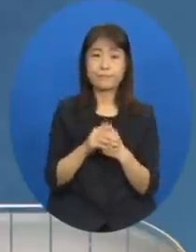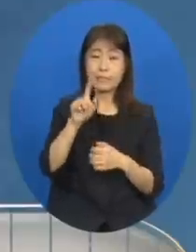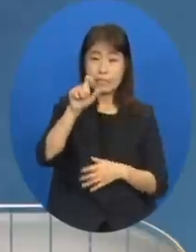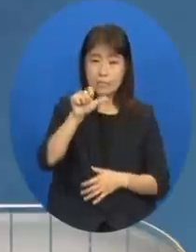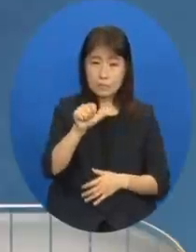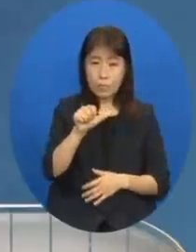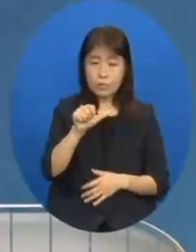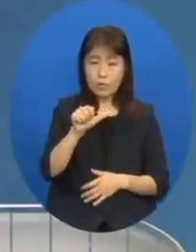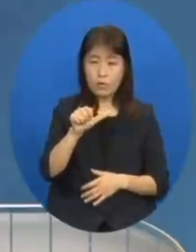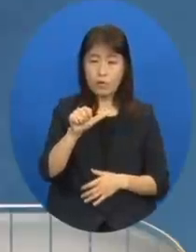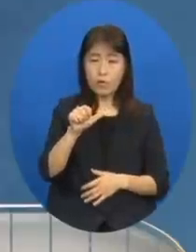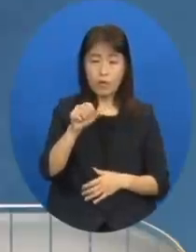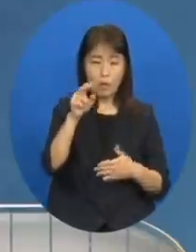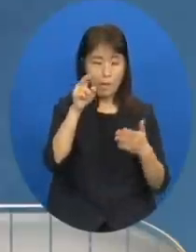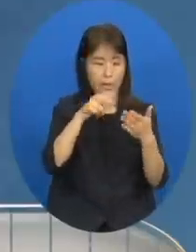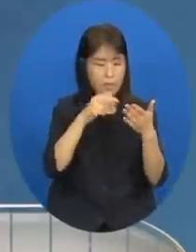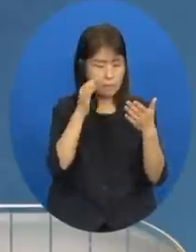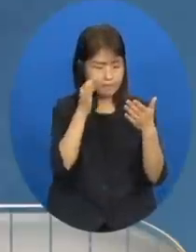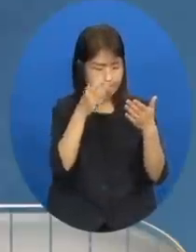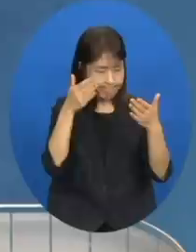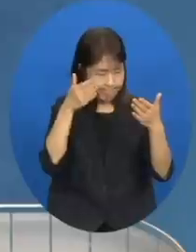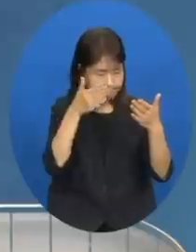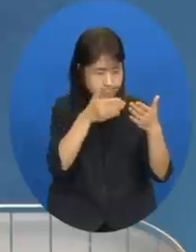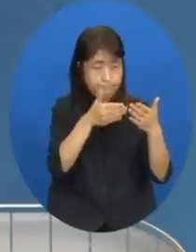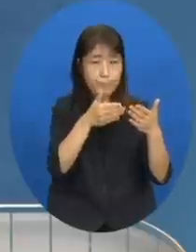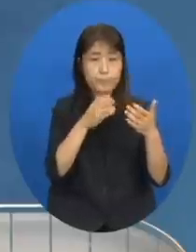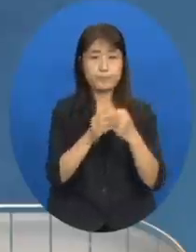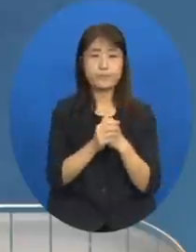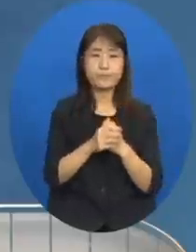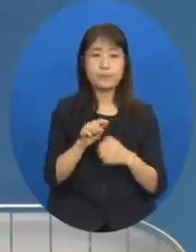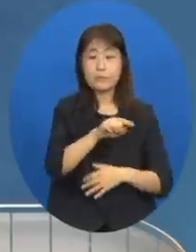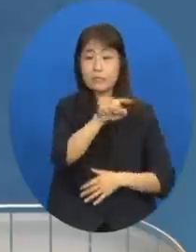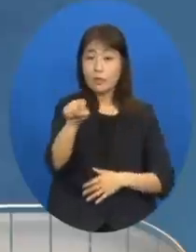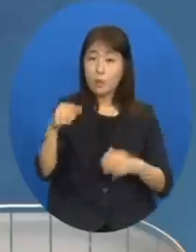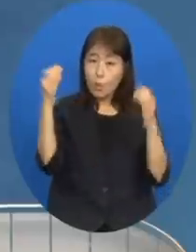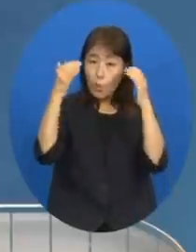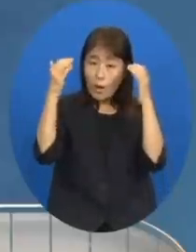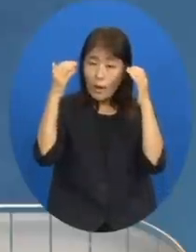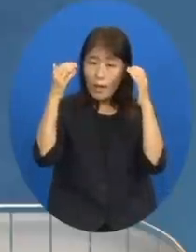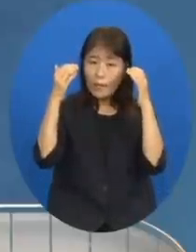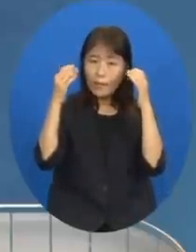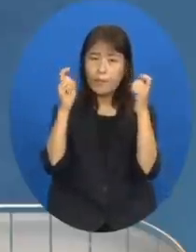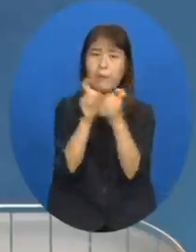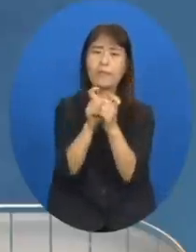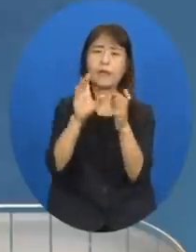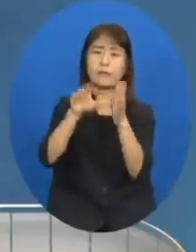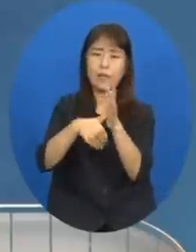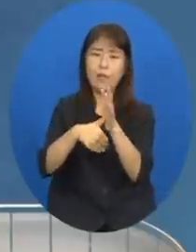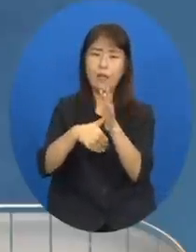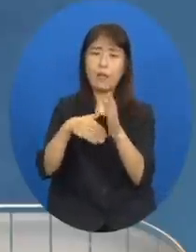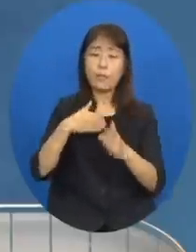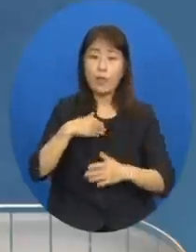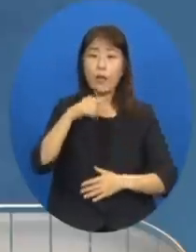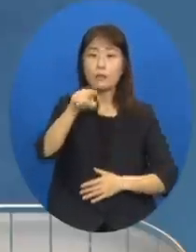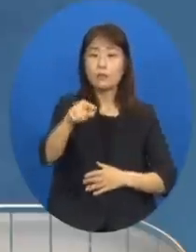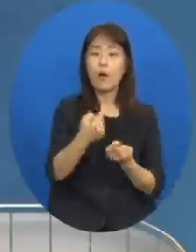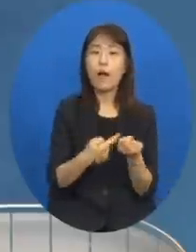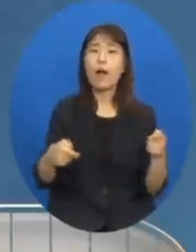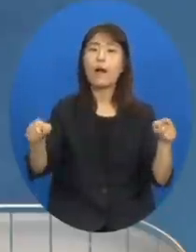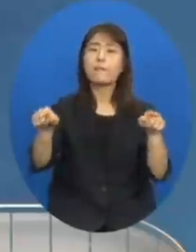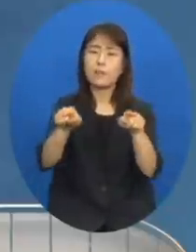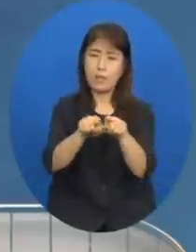말씀을 한번 주목해 보면 좋겠습니다 그들이 환란 당할 때 내가 그와 함께